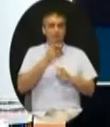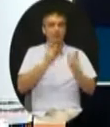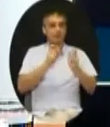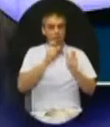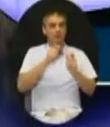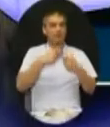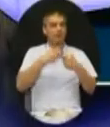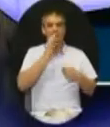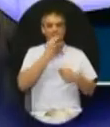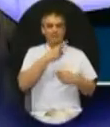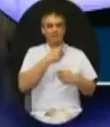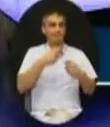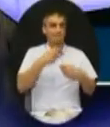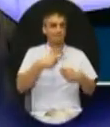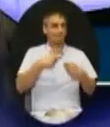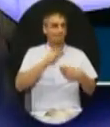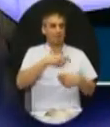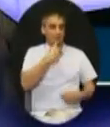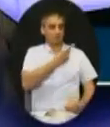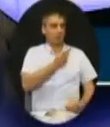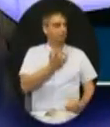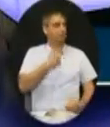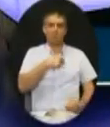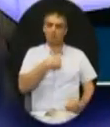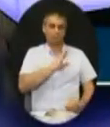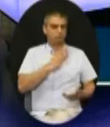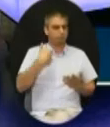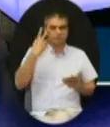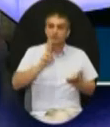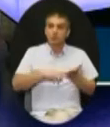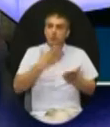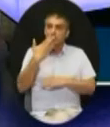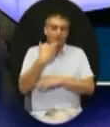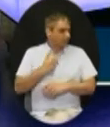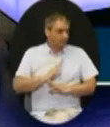ראשי פרלמנט צעירי, שבהחלט אומרים שאנחנו לא מכירים בזכותה